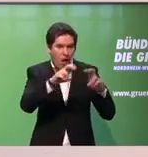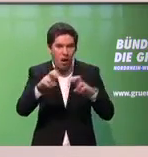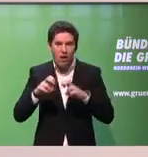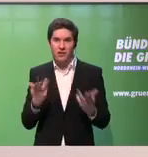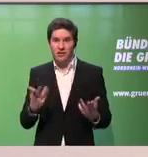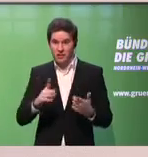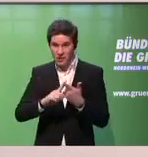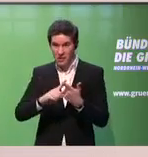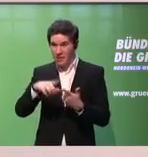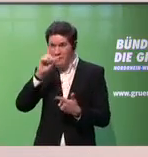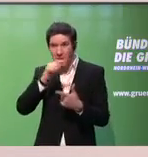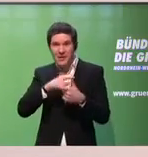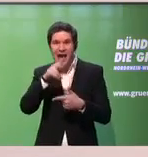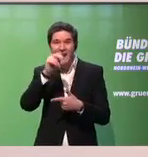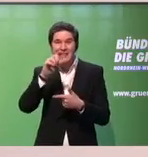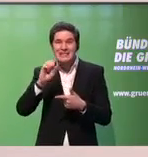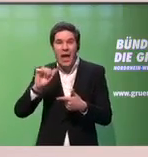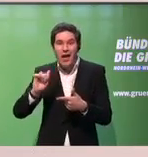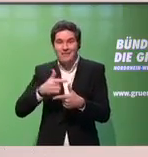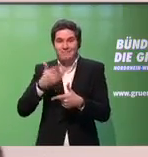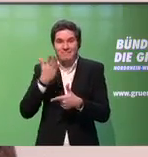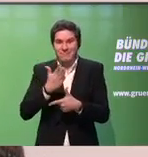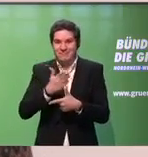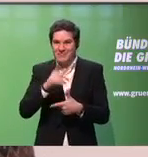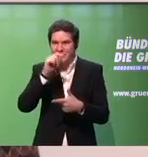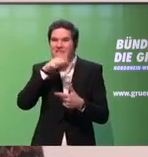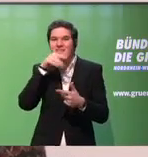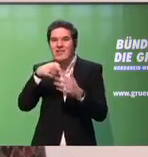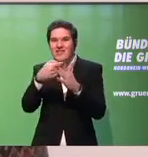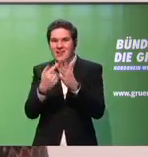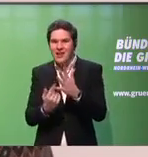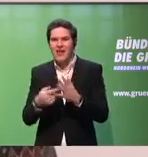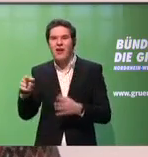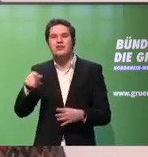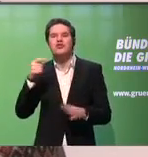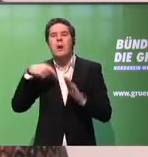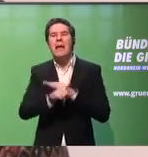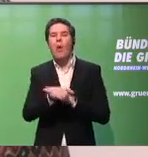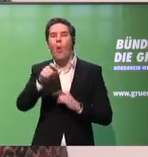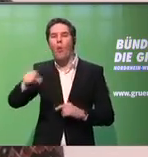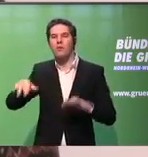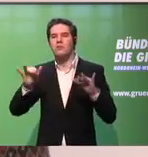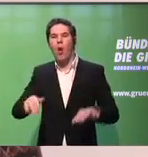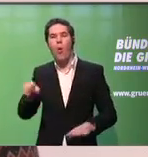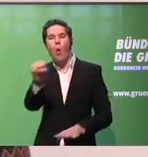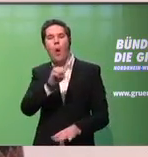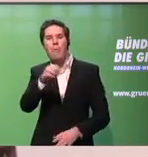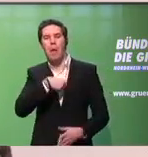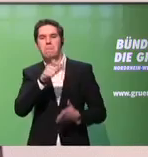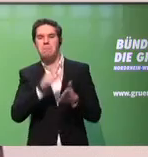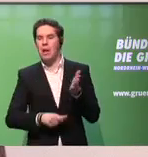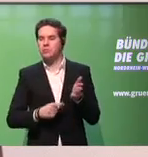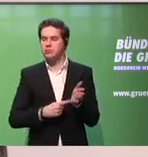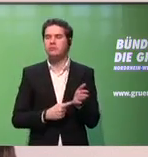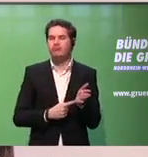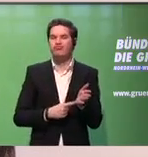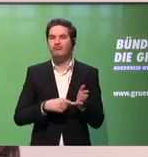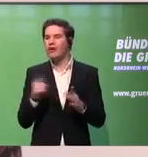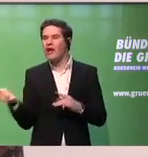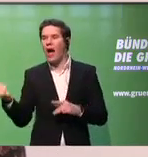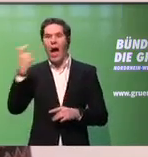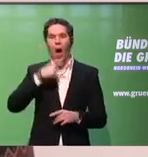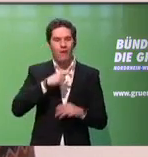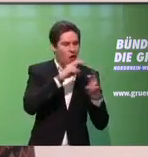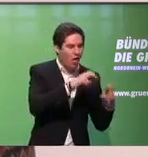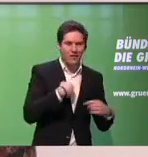die einzigen Spione sind, die europäische Pässe haben und sich untereinander gegenseitig